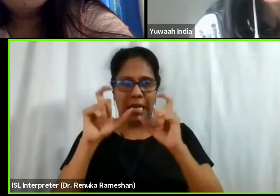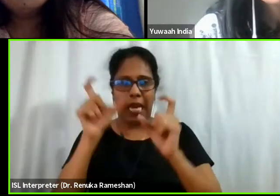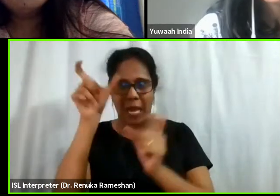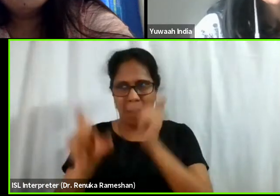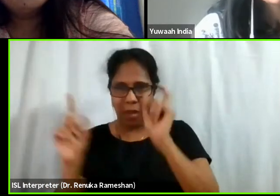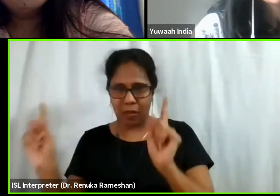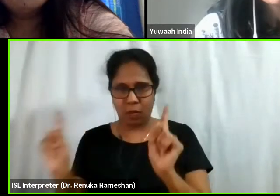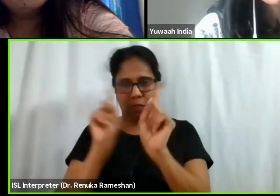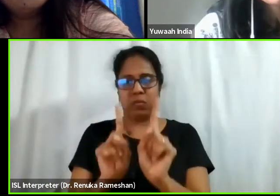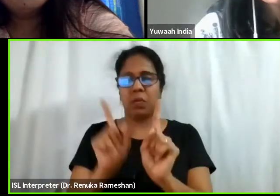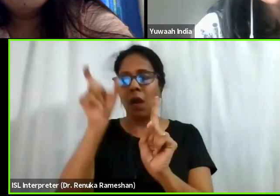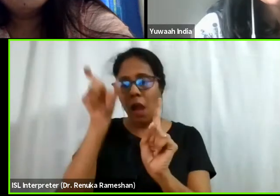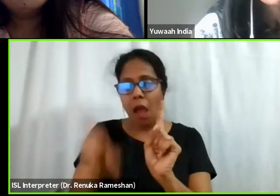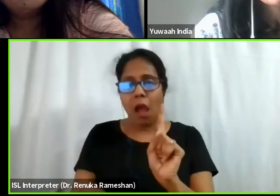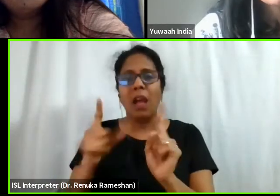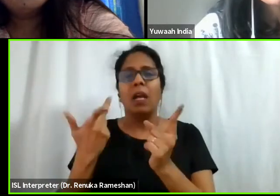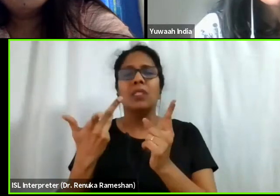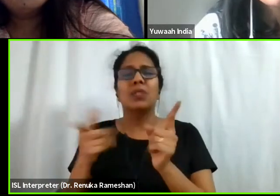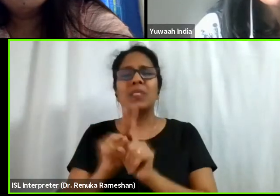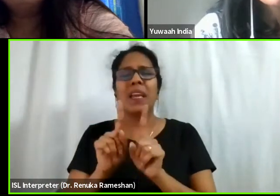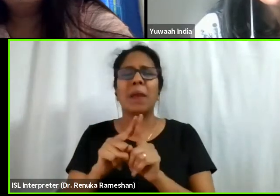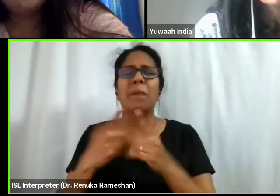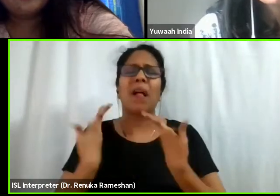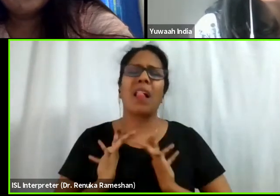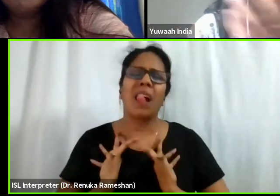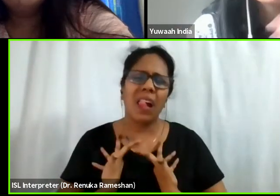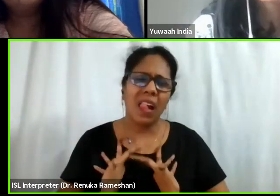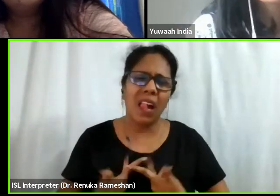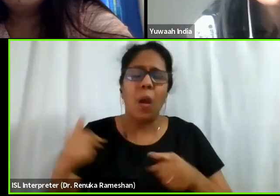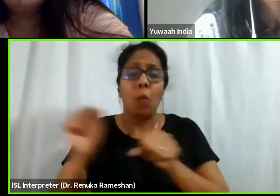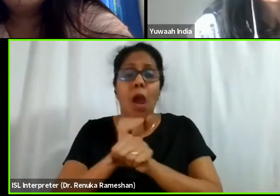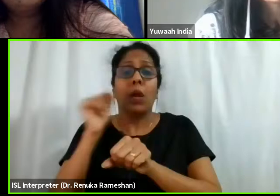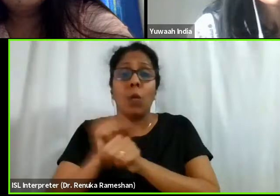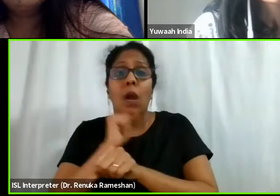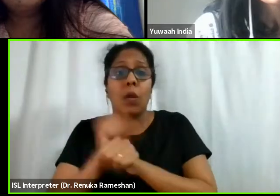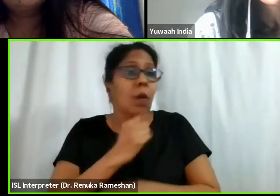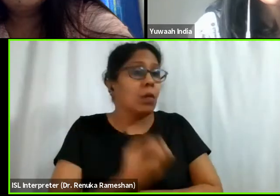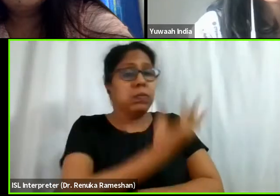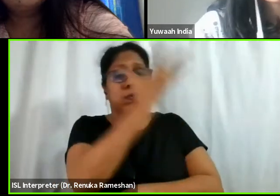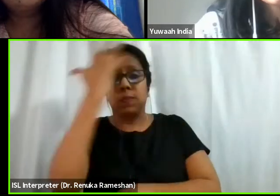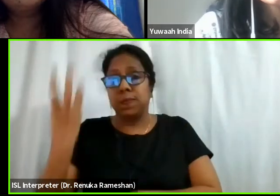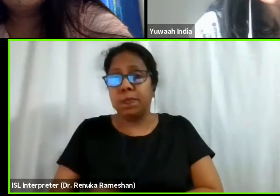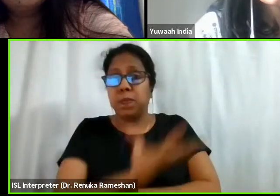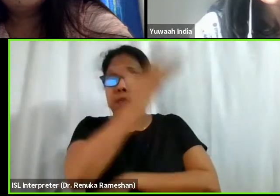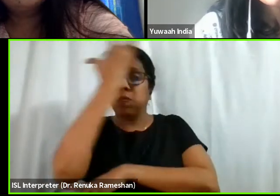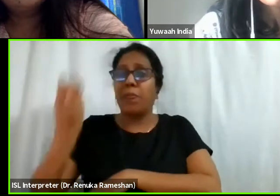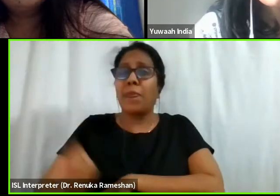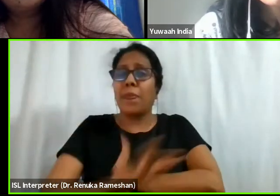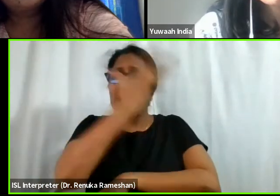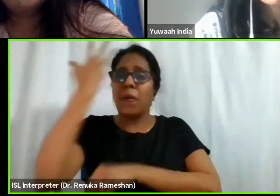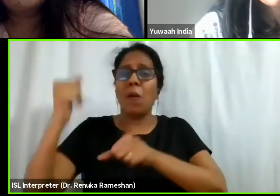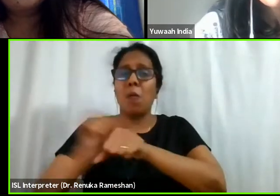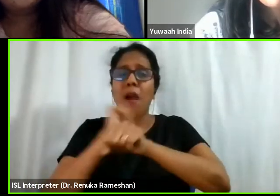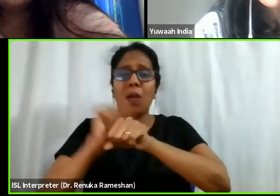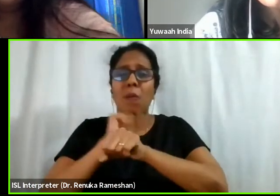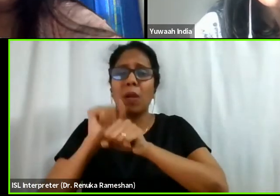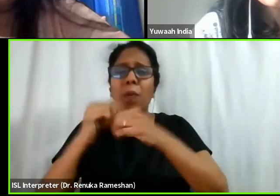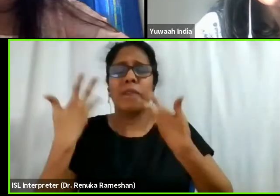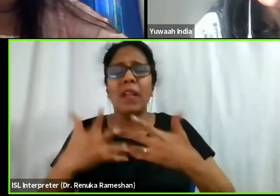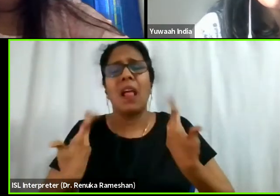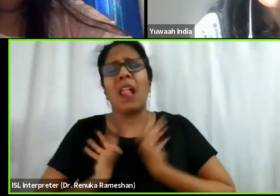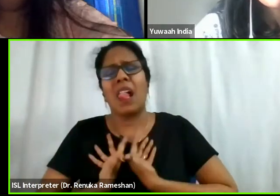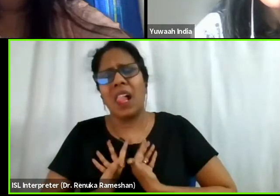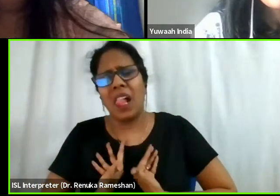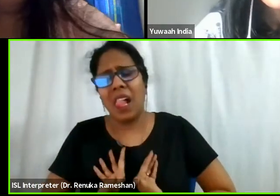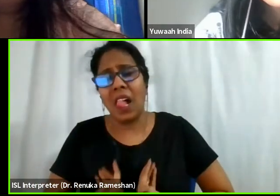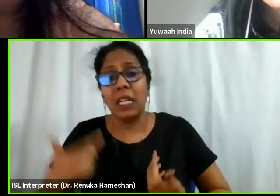का बर्नआउट कैसे अवॉइड कर सकता है, मतलब खुद का मानसिक स्वास्थ्य का ख्याल कैसे रख सकता है